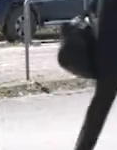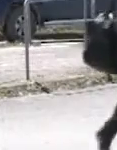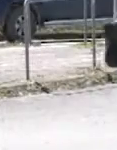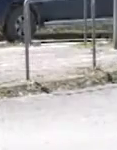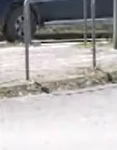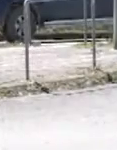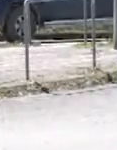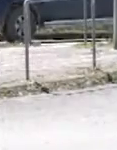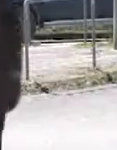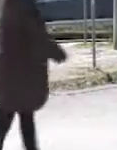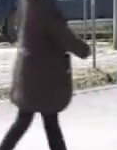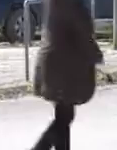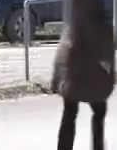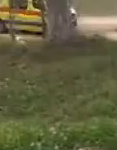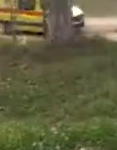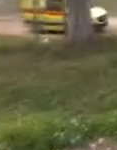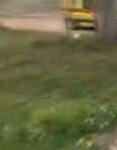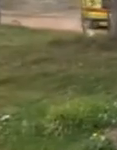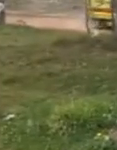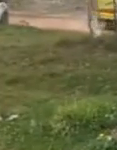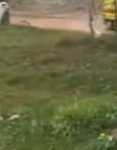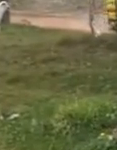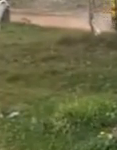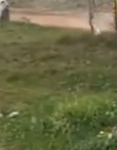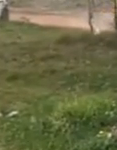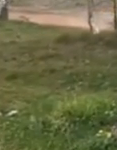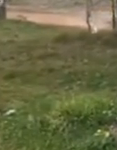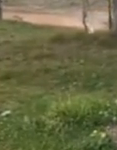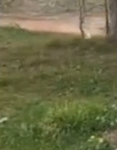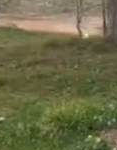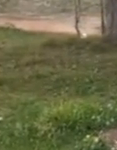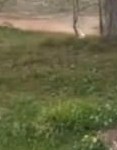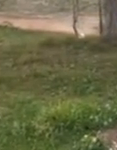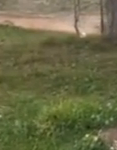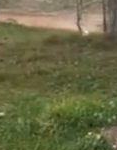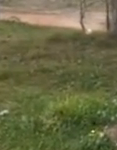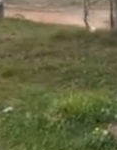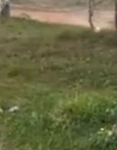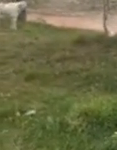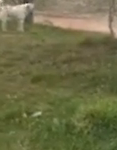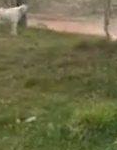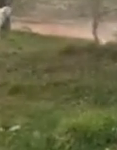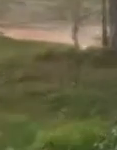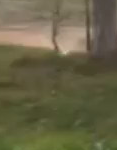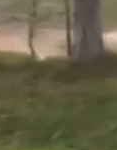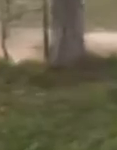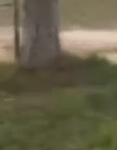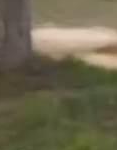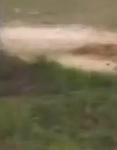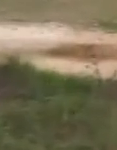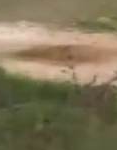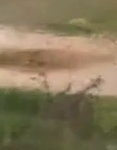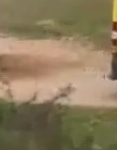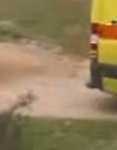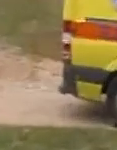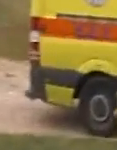μας. Τα συνολικά κρούσματα ανέρχονται στα 1.755 μετά την επιβεβαίωση 20 νέων κρούσματων σήμερα, όπως ανακοίνωσε εκπρόσωπος του